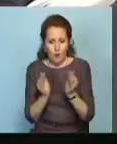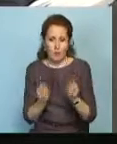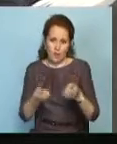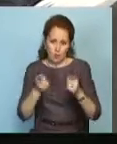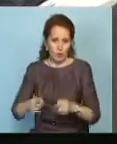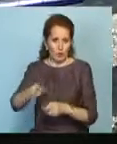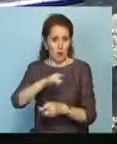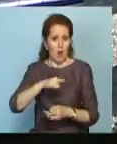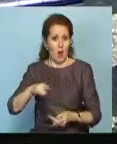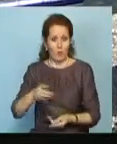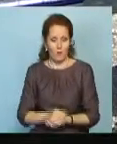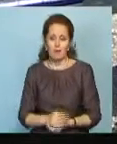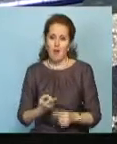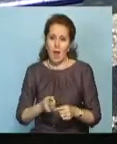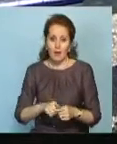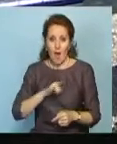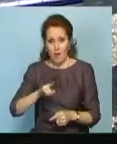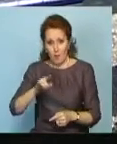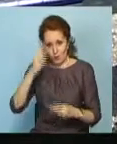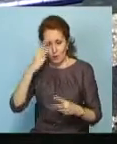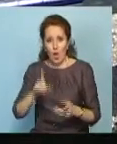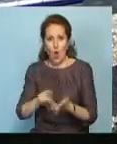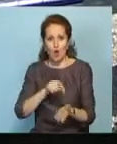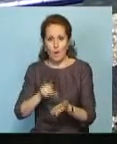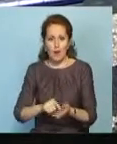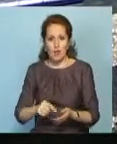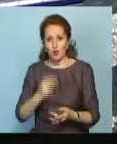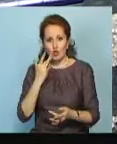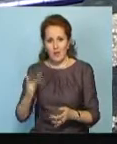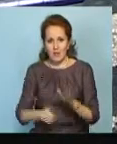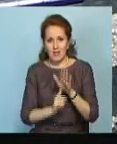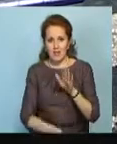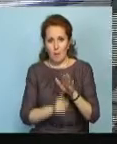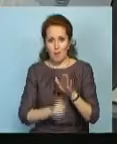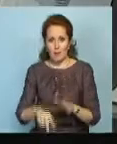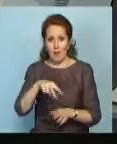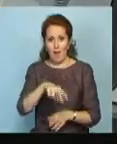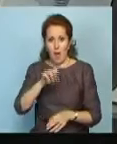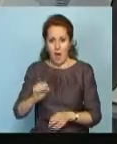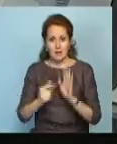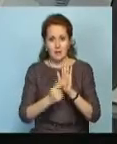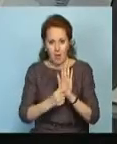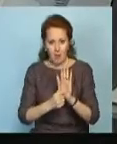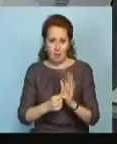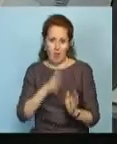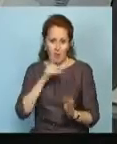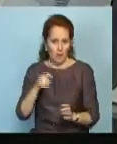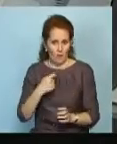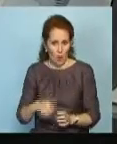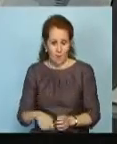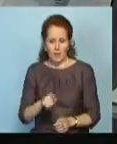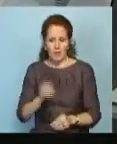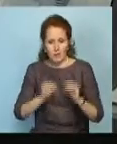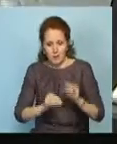так же, как и настоящих. Это авиамодель – копия советского истребителя Ла-7 времен Второй мировой войны. Над ней Антон корпел 3 месяца,